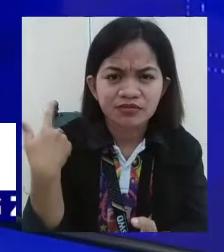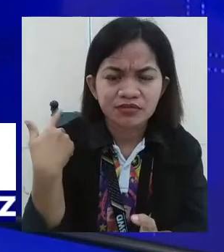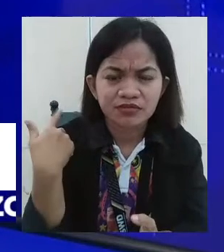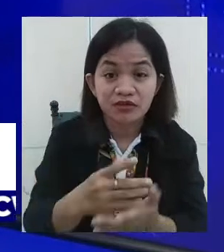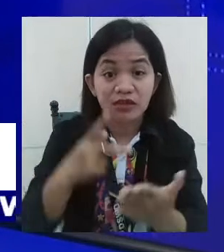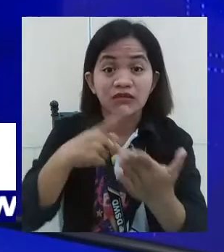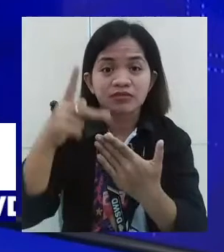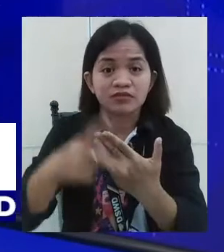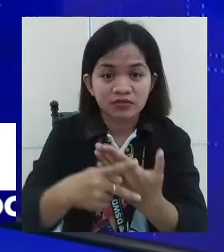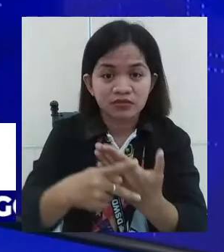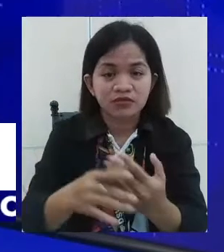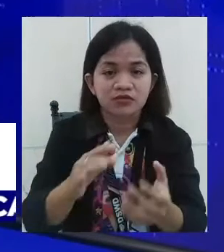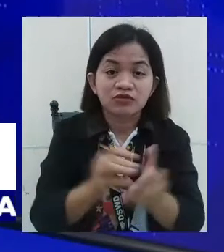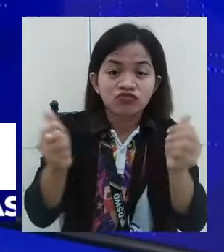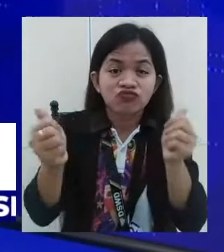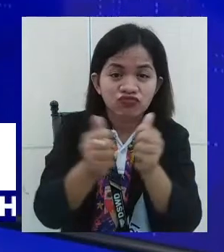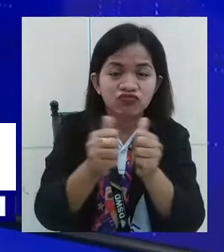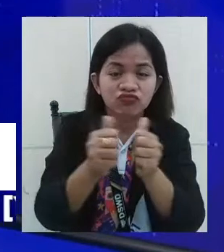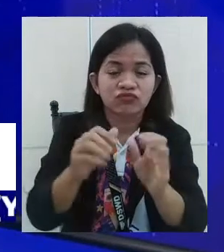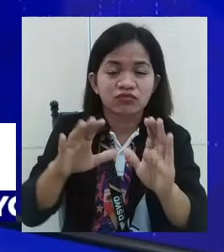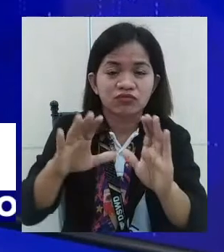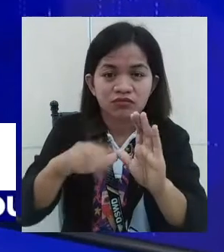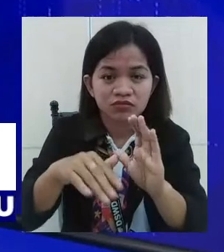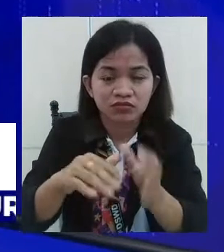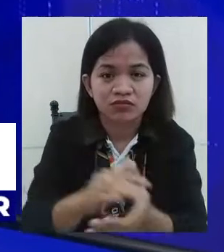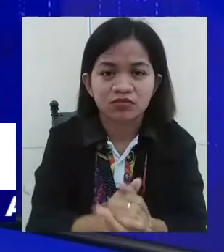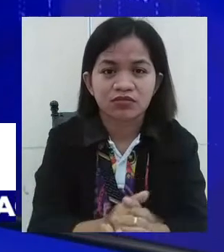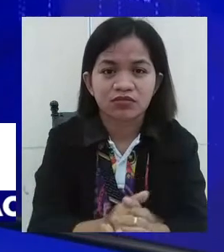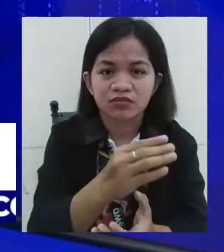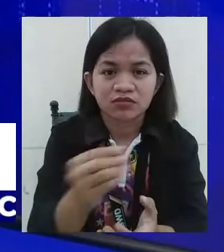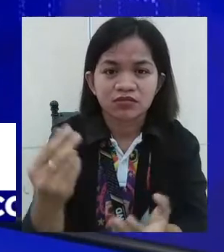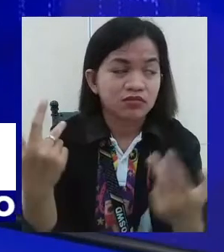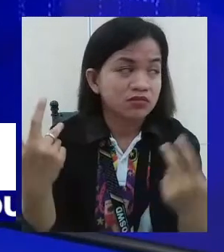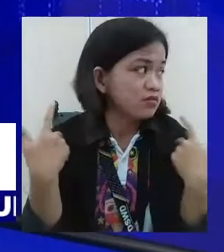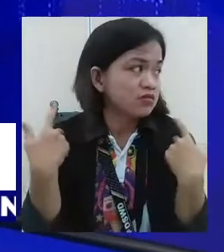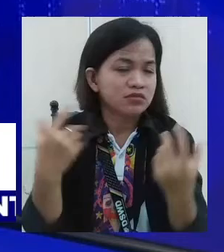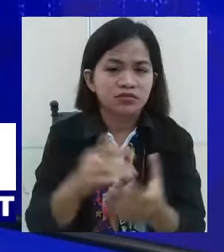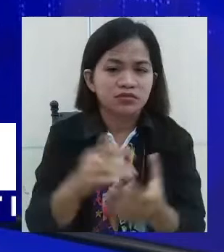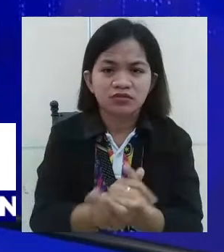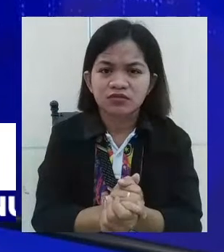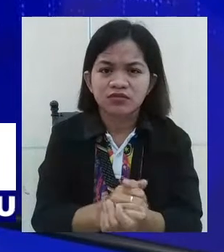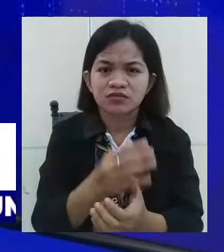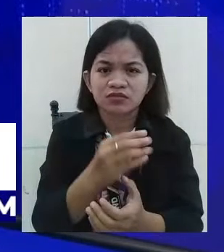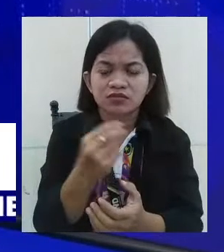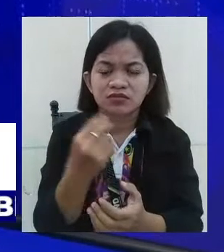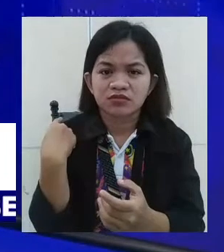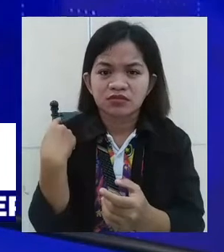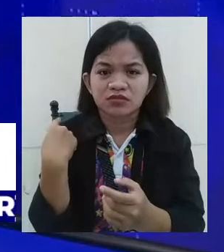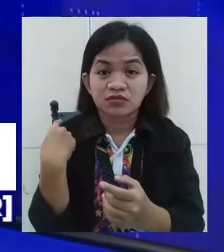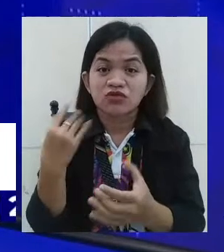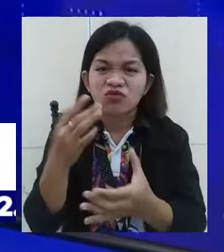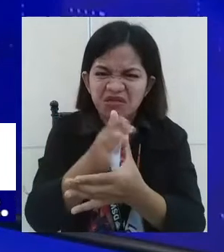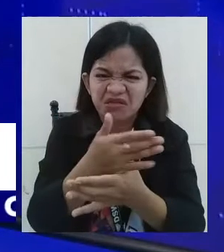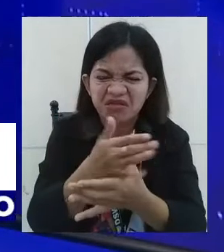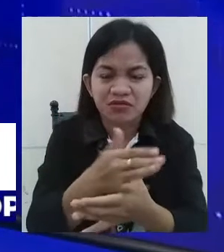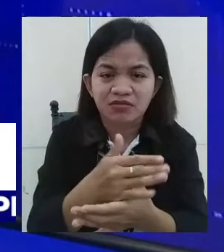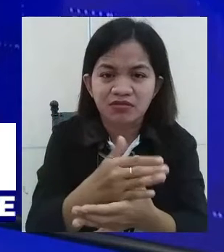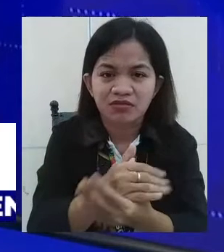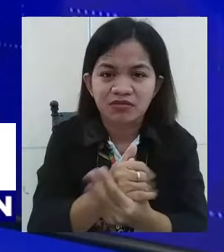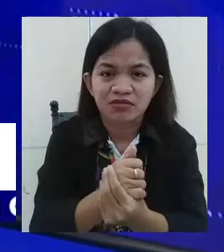na ho kami. Dahil yung mismong persons with disabilities ay nakaka-share ng kanyang